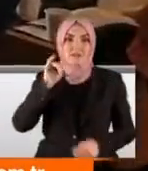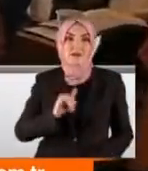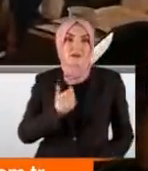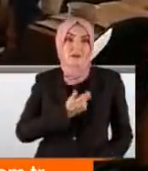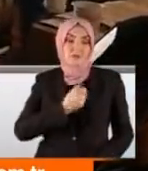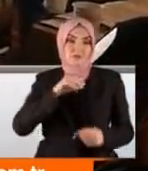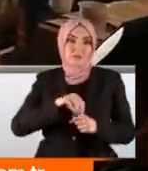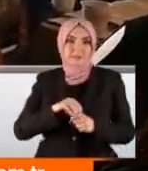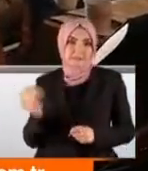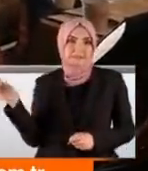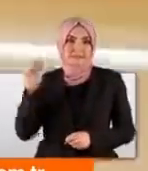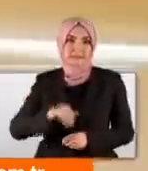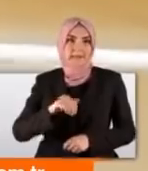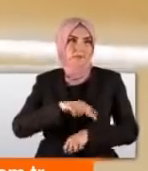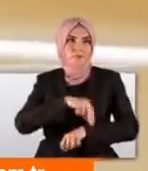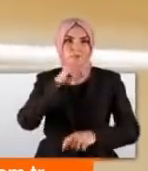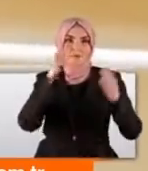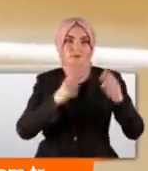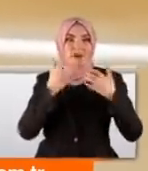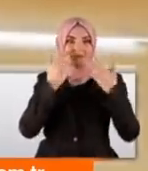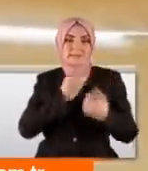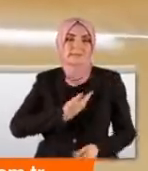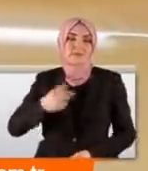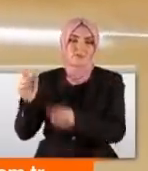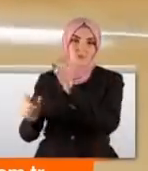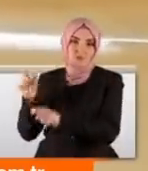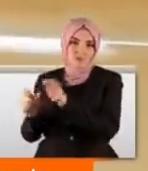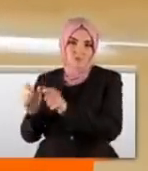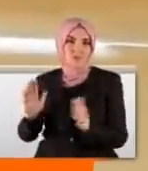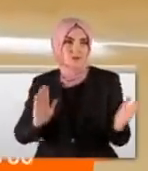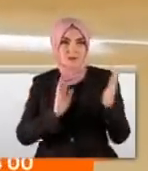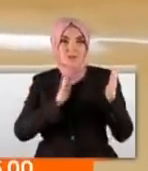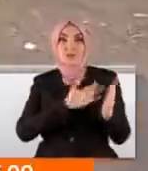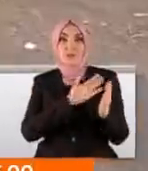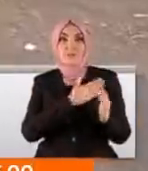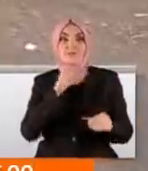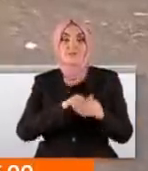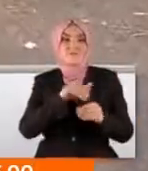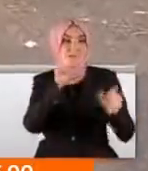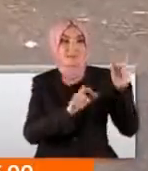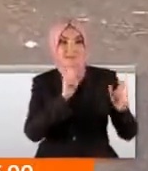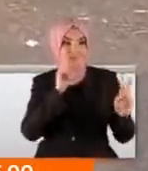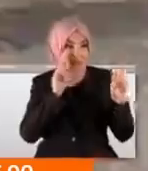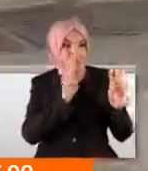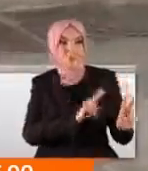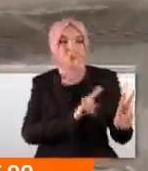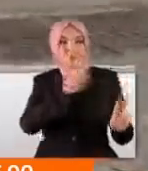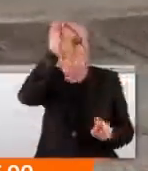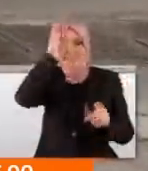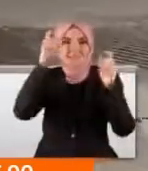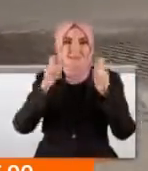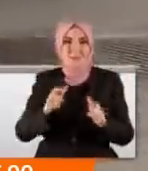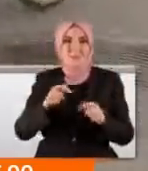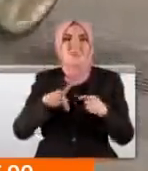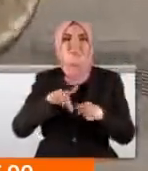için gelmişti komisyona hayvanseverler. Karşılarında CHP'li vekilleri görünce İstanbul'da faytonlardan kurtarılan